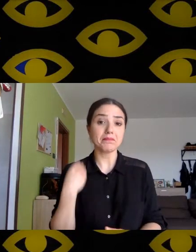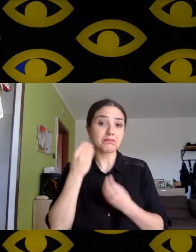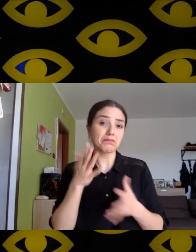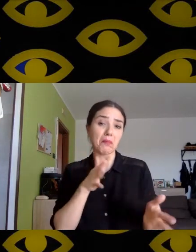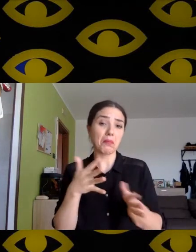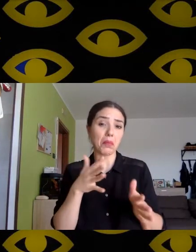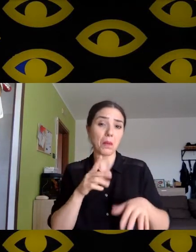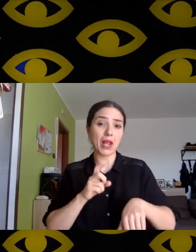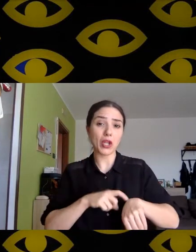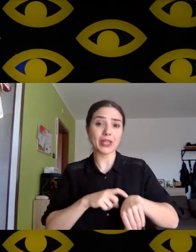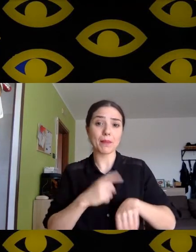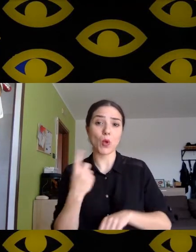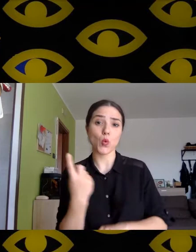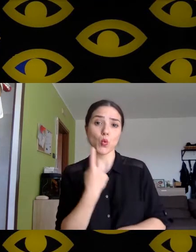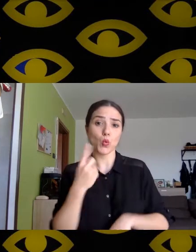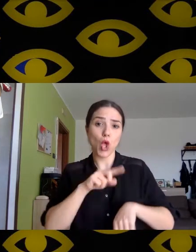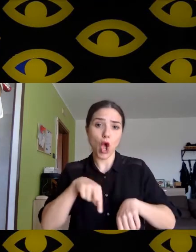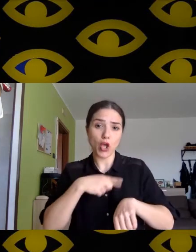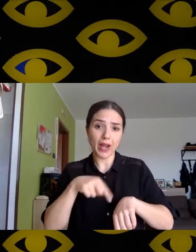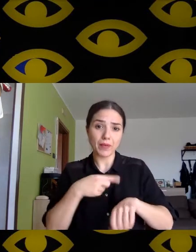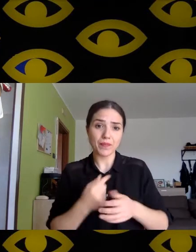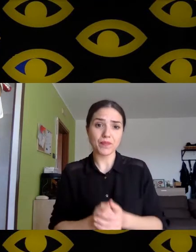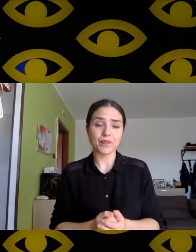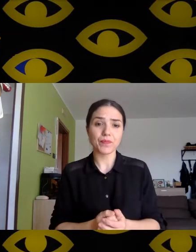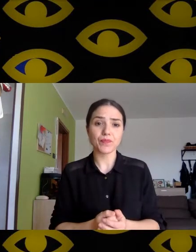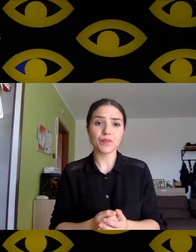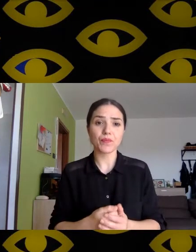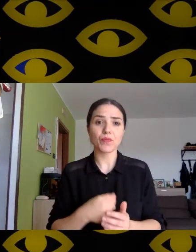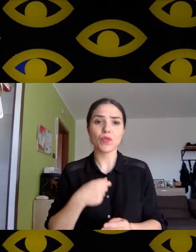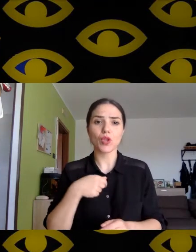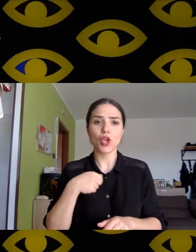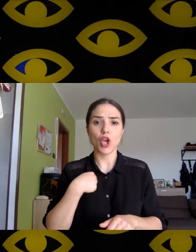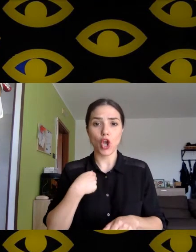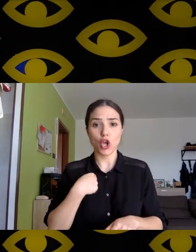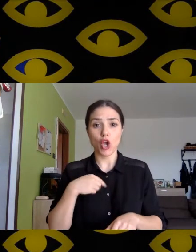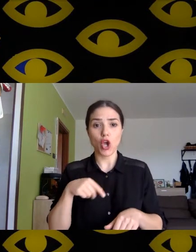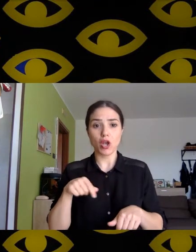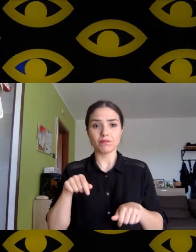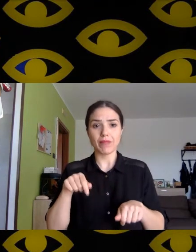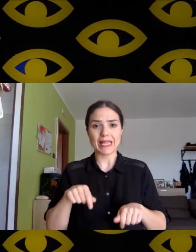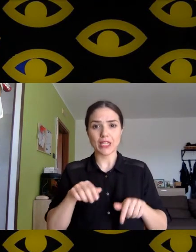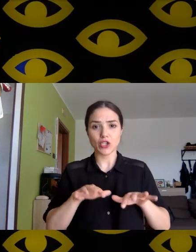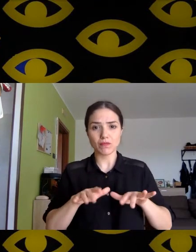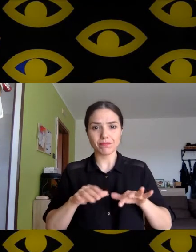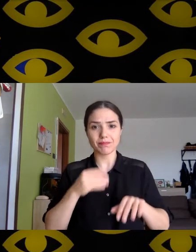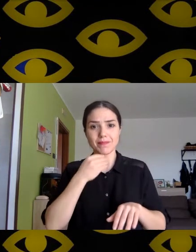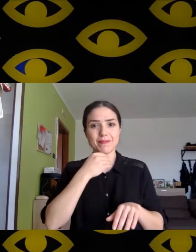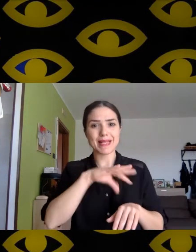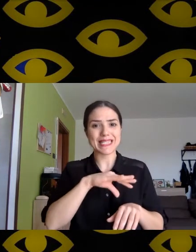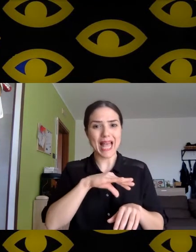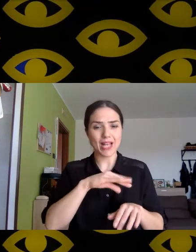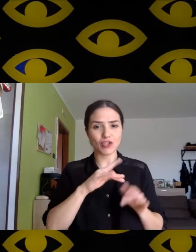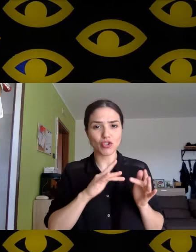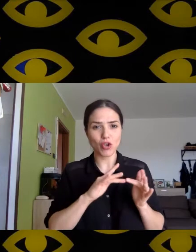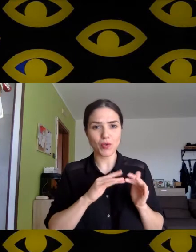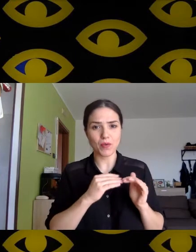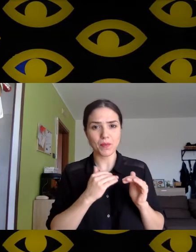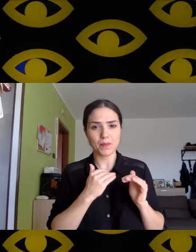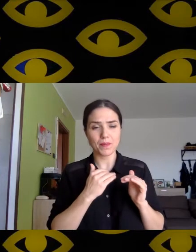un'oretta. Io intanto vado a mandare un messaggino in modo da assicurarmi